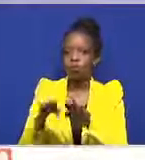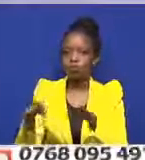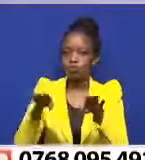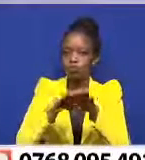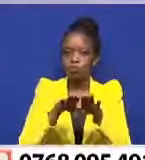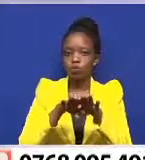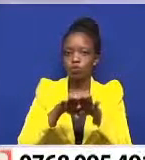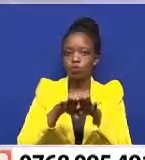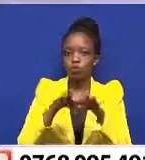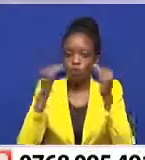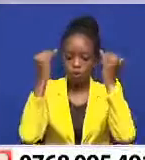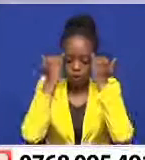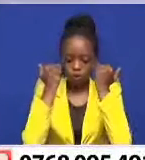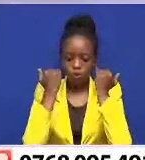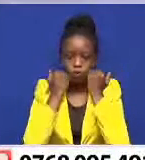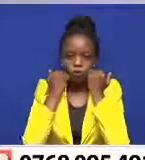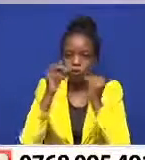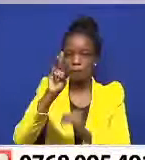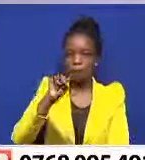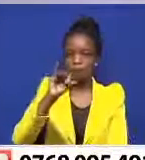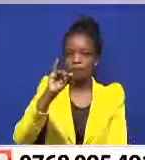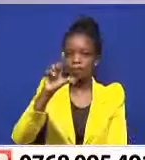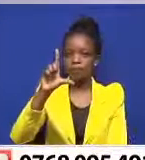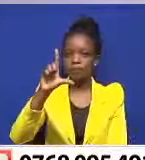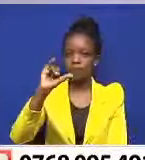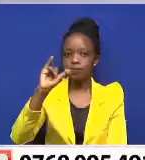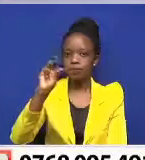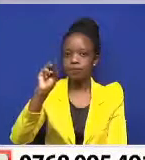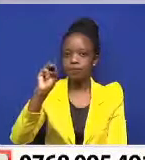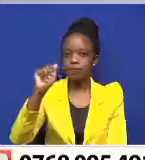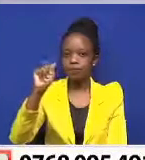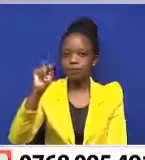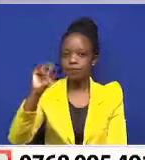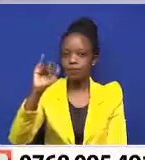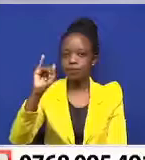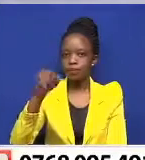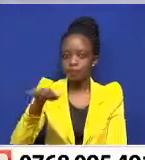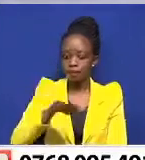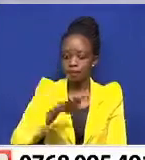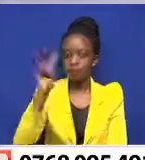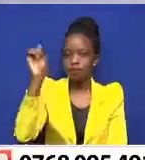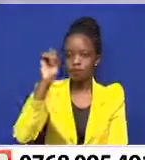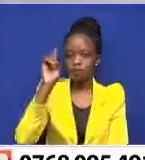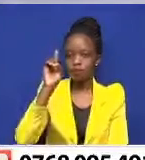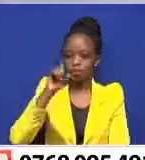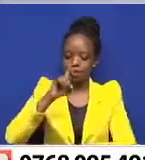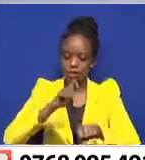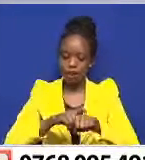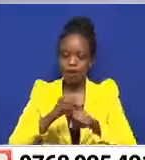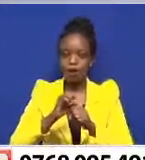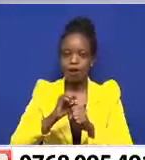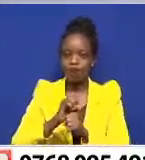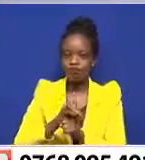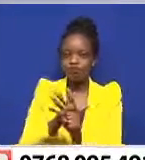katika mahakama Za milimani hapa Jini Nairobi na rongo baada Ya visa vya Corona